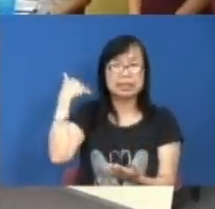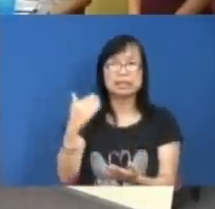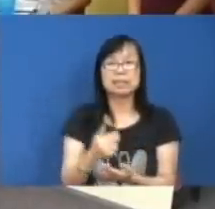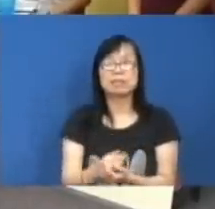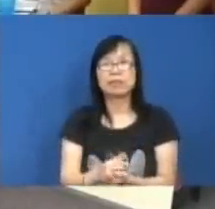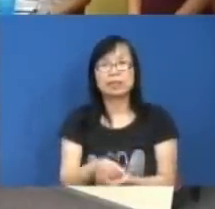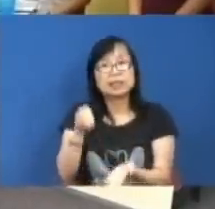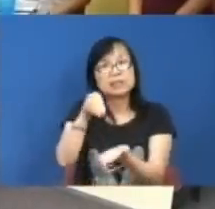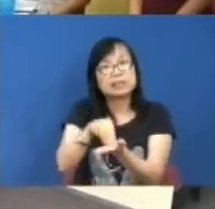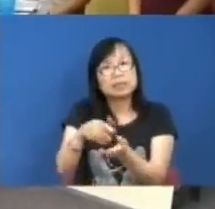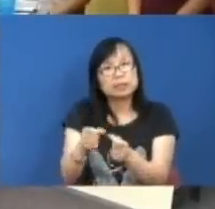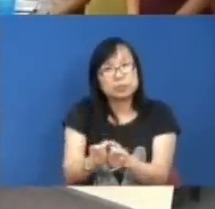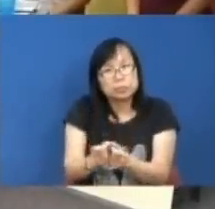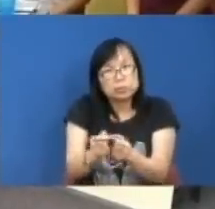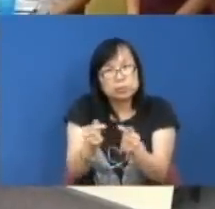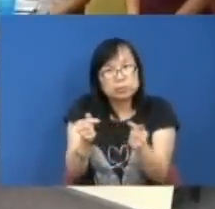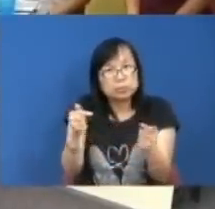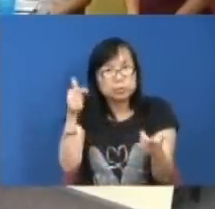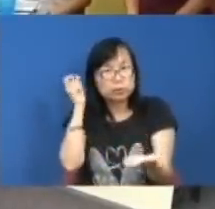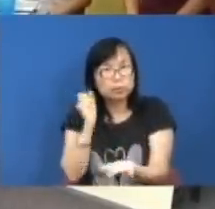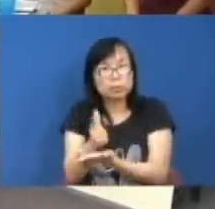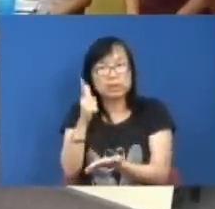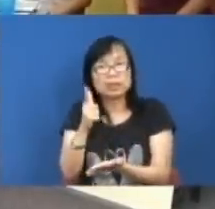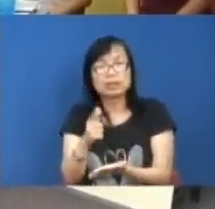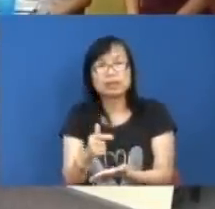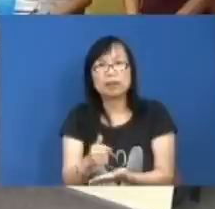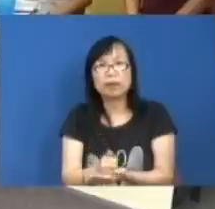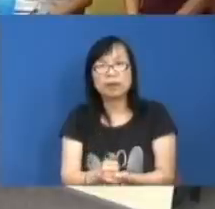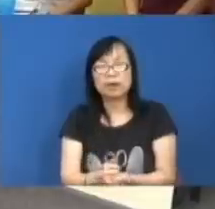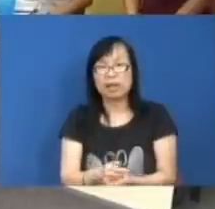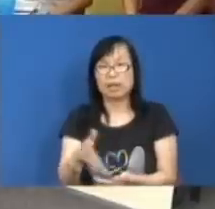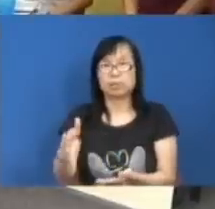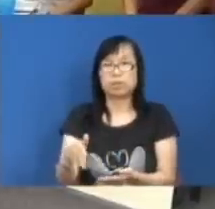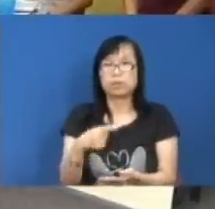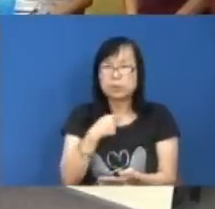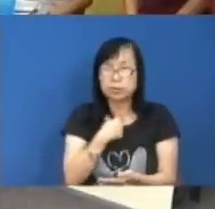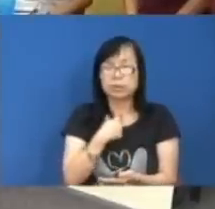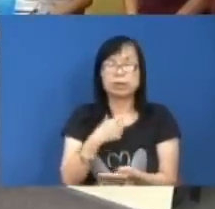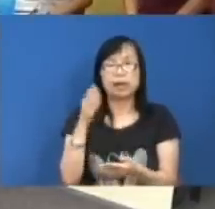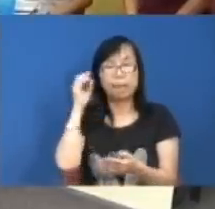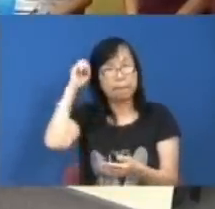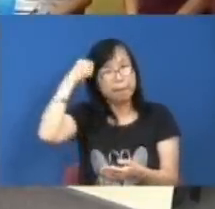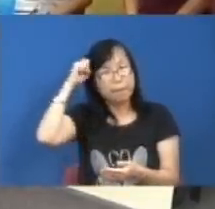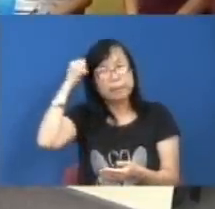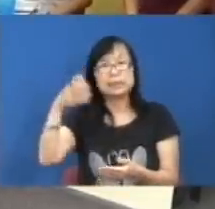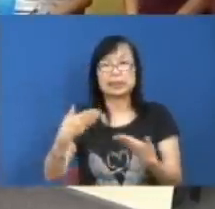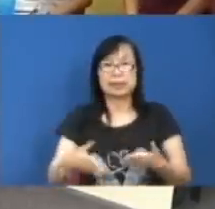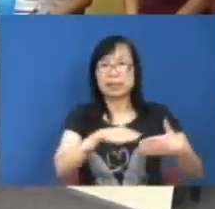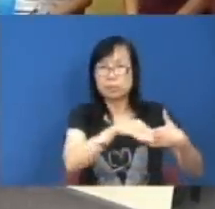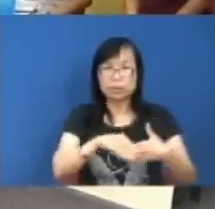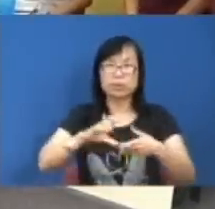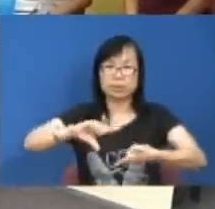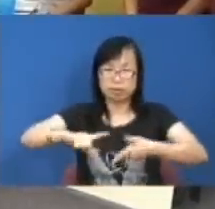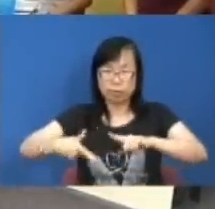話，咦越貴啊越多層次嘅嘢啊，或者甚至落埋啲 cladding 係嘛，即係都要諗。但係今日即係帶出個方案就話，